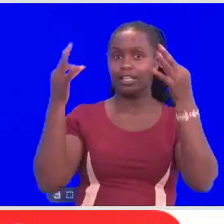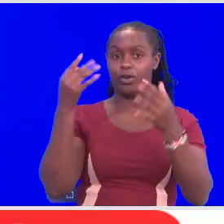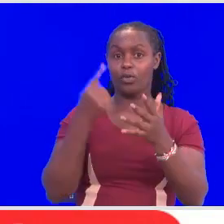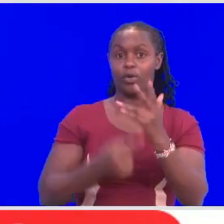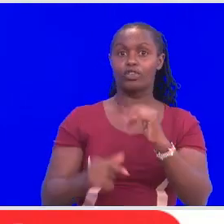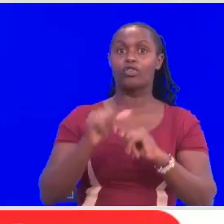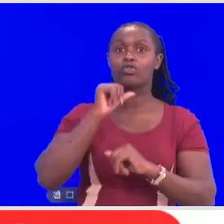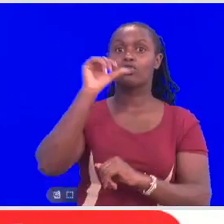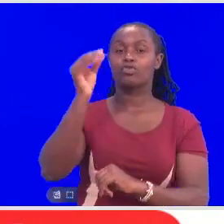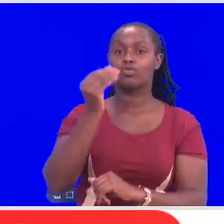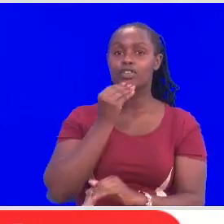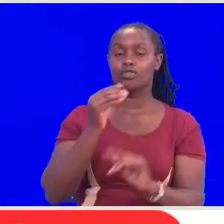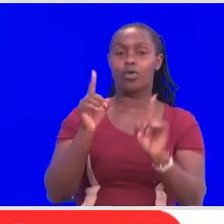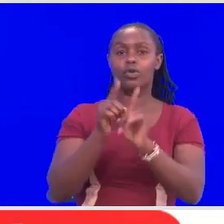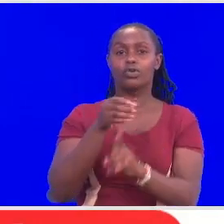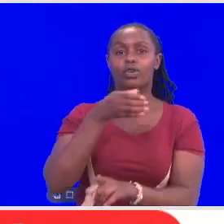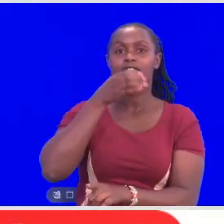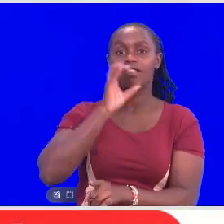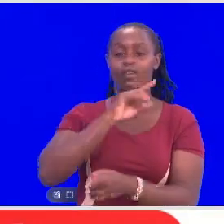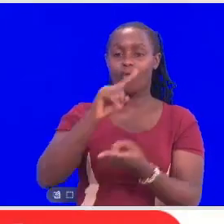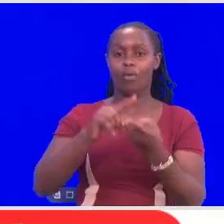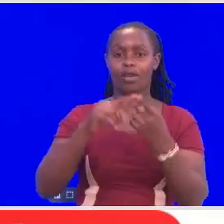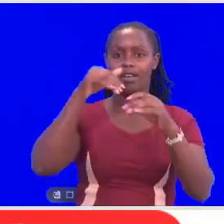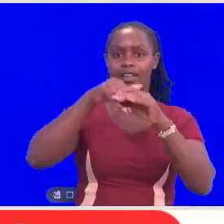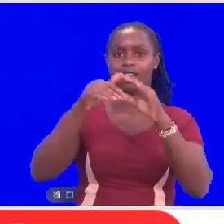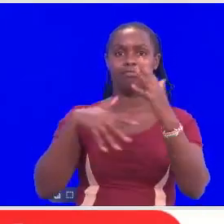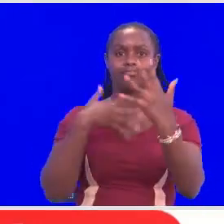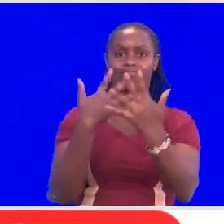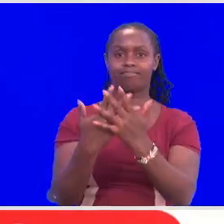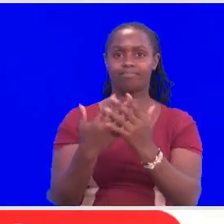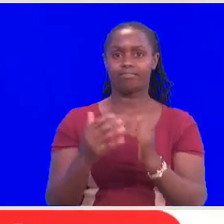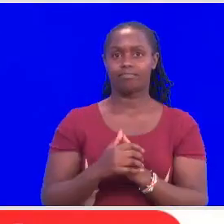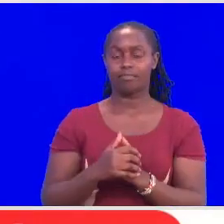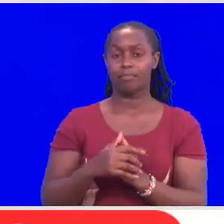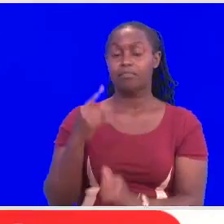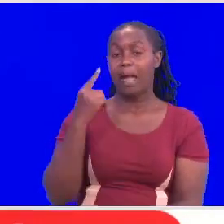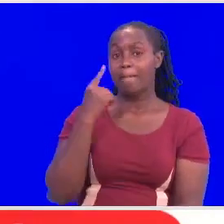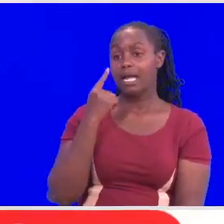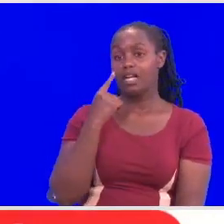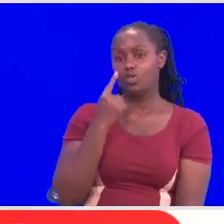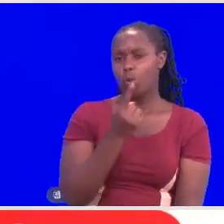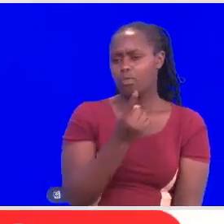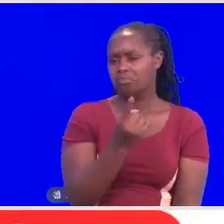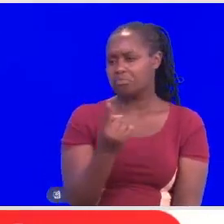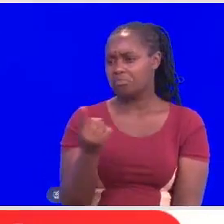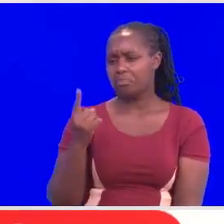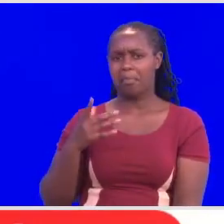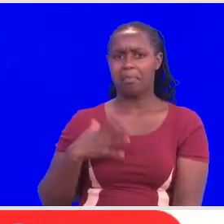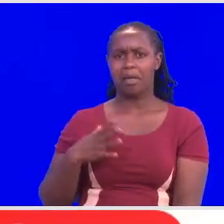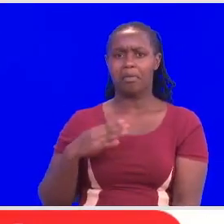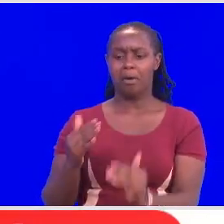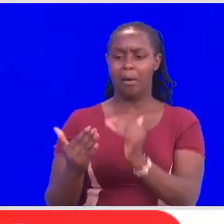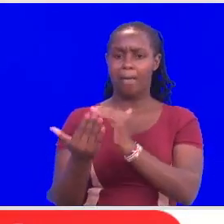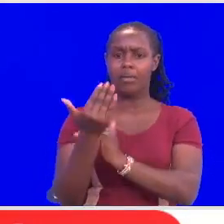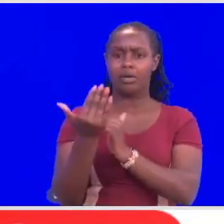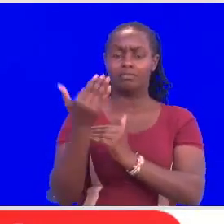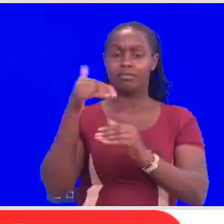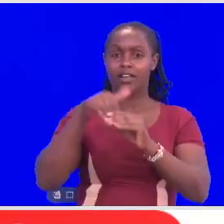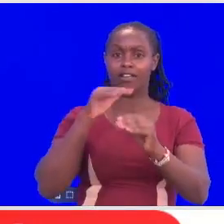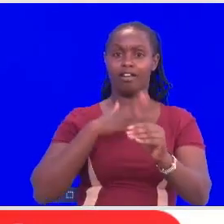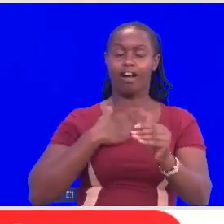kula na kunywa wakiwa katika rumande. I saw the accused persons this morning in our basement